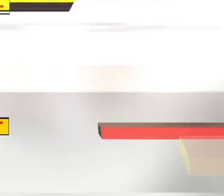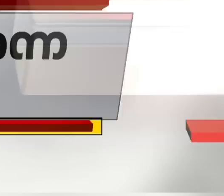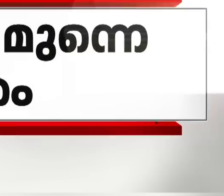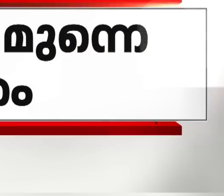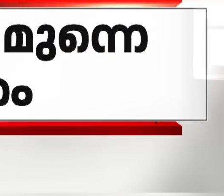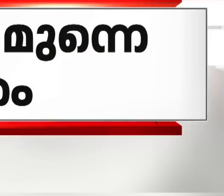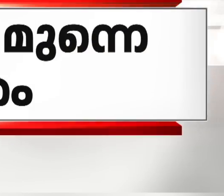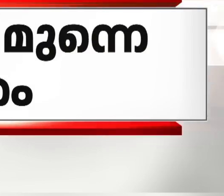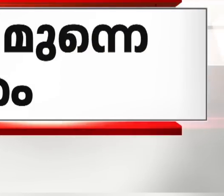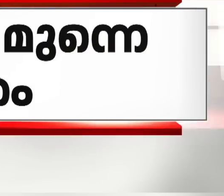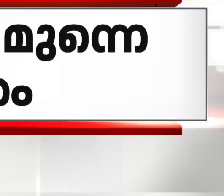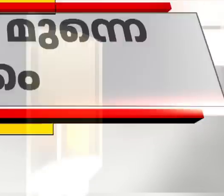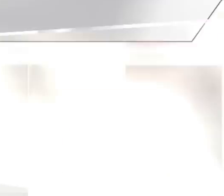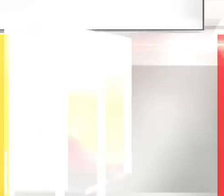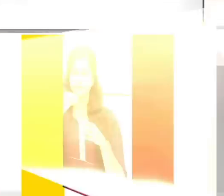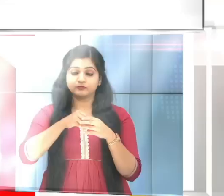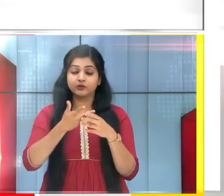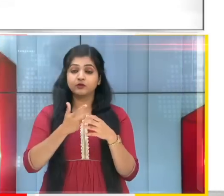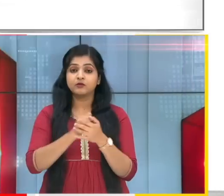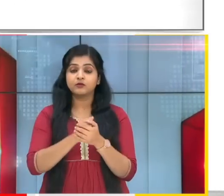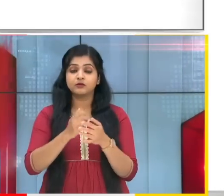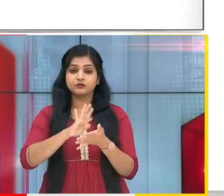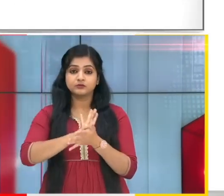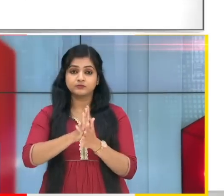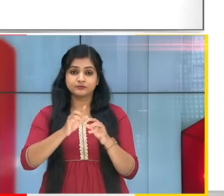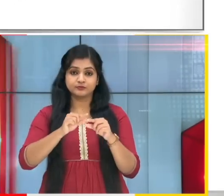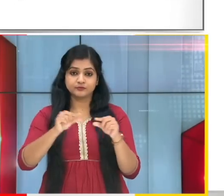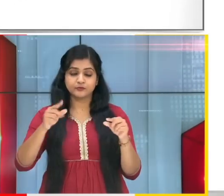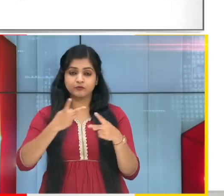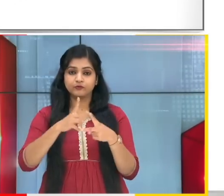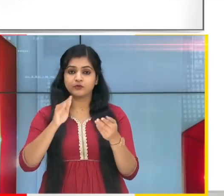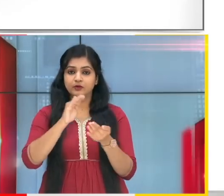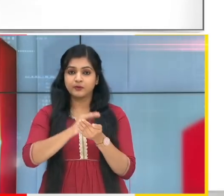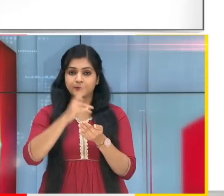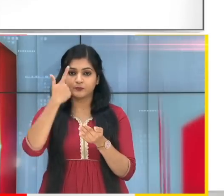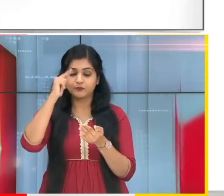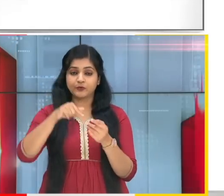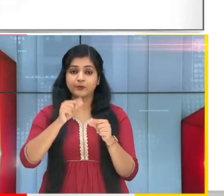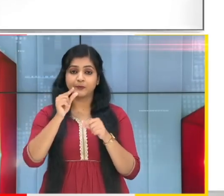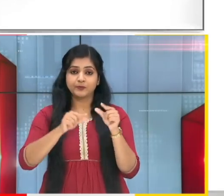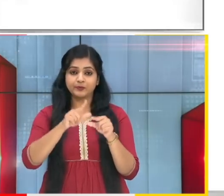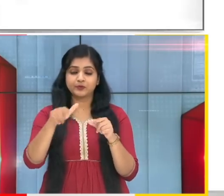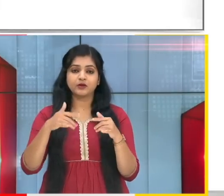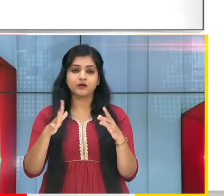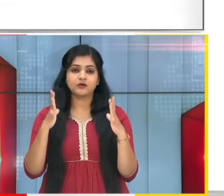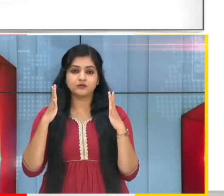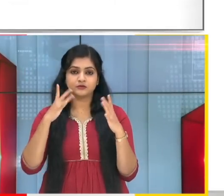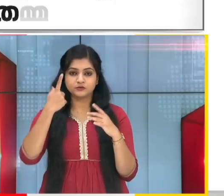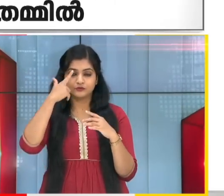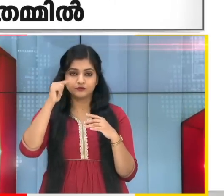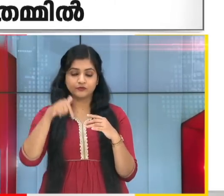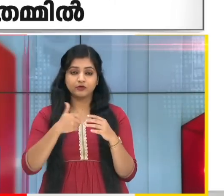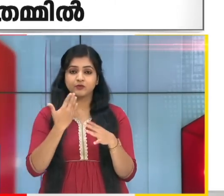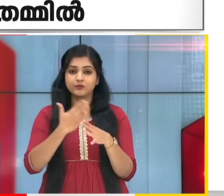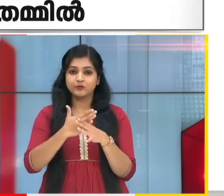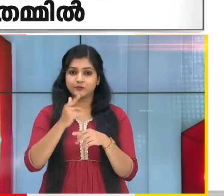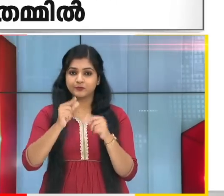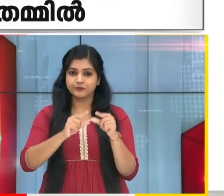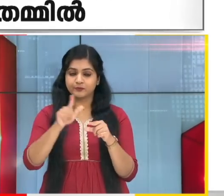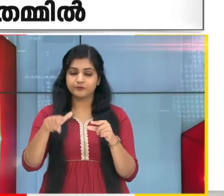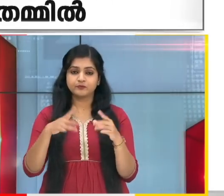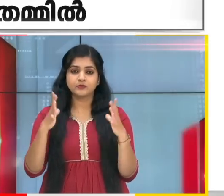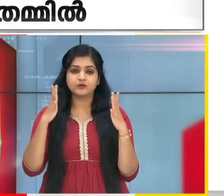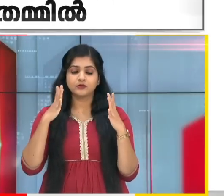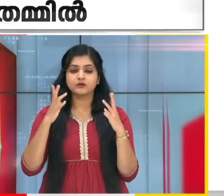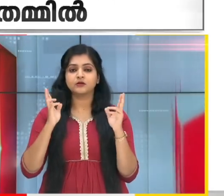നിറയ്ക്കാനും അതോടൊപ്പം തന്നെ വെടിക്കെട്ട് സാമഗ്രികളുടെ കയർ ഉൾപ്പെടെയുള്ള സൂക്ഷിക്കാനും ഈ ആളുകൾക്ക് വിശ്രമിക്കാനും, അതായത് ഇതുമായി ബന്ധപ്പെട്ട് തൊഴിലെടുക്കുന്ന ആളുകൾക്ക് വിശ്രമിക്കാനും